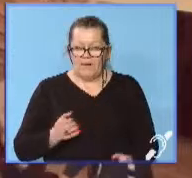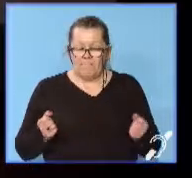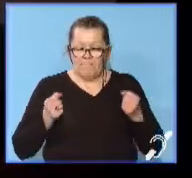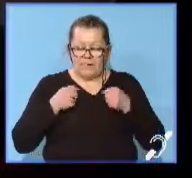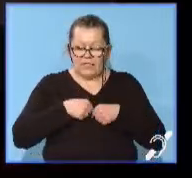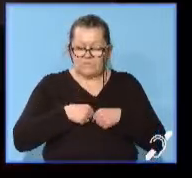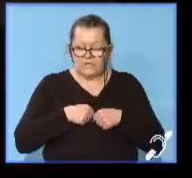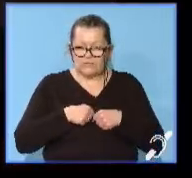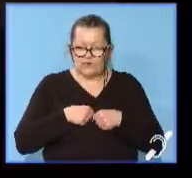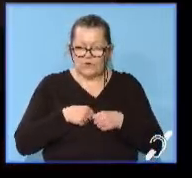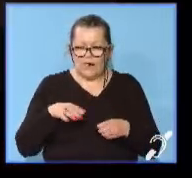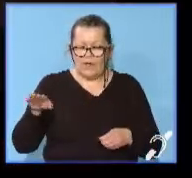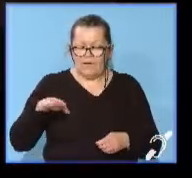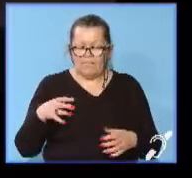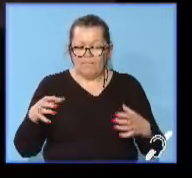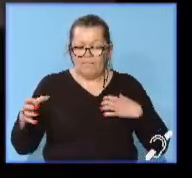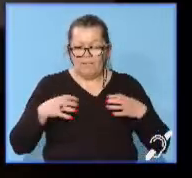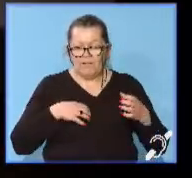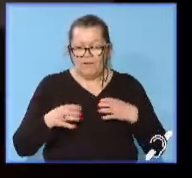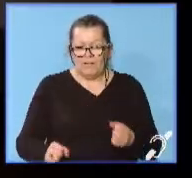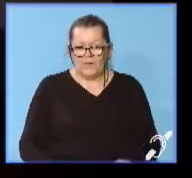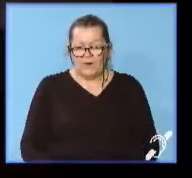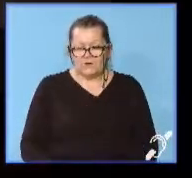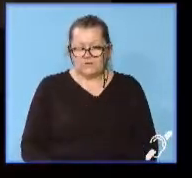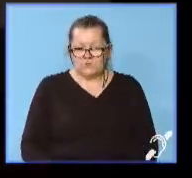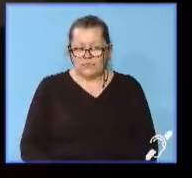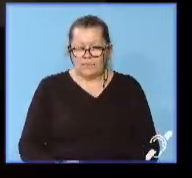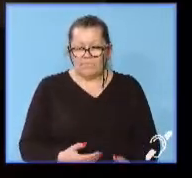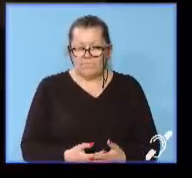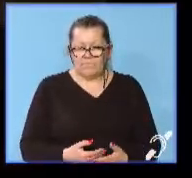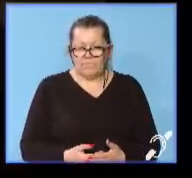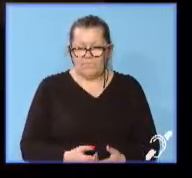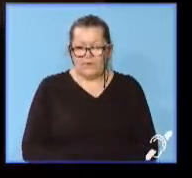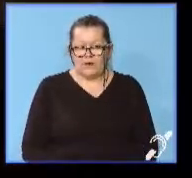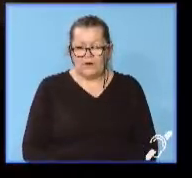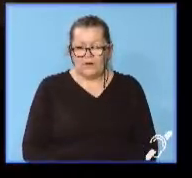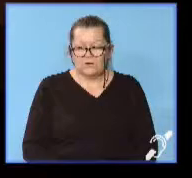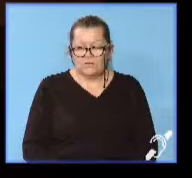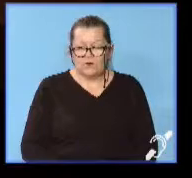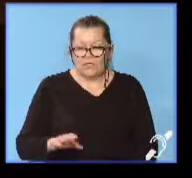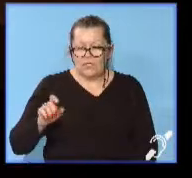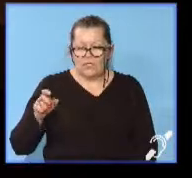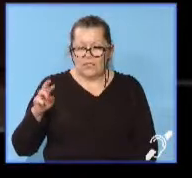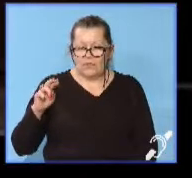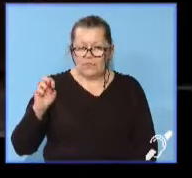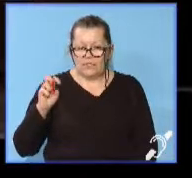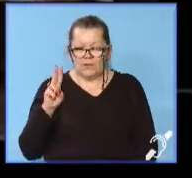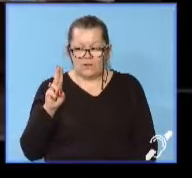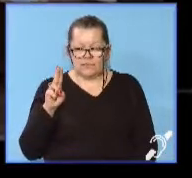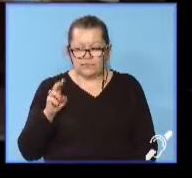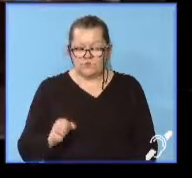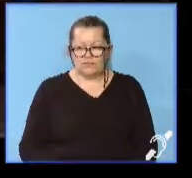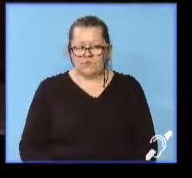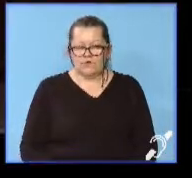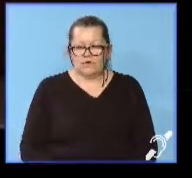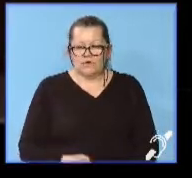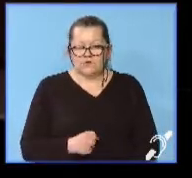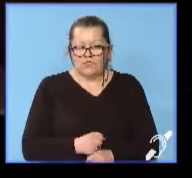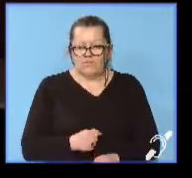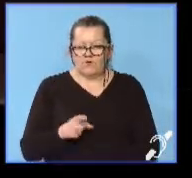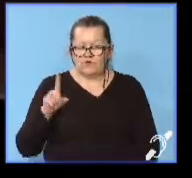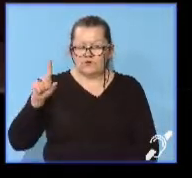a fost foarte frumos spectacolul este o pledoarie pentru creația literară a lui Mihai Eminescu de la a cărui naștere se împlinesc